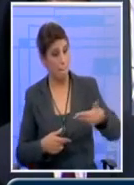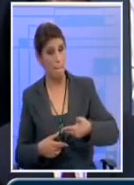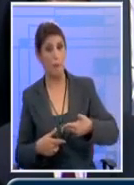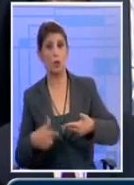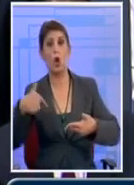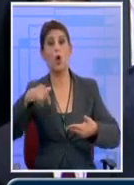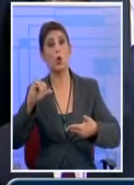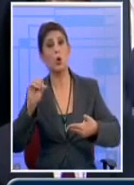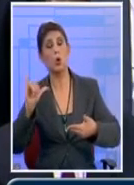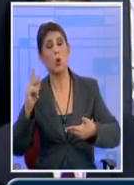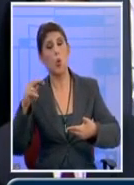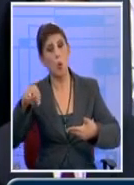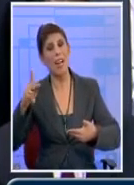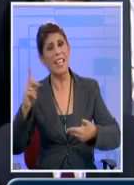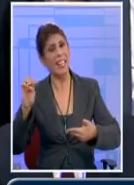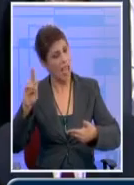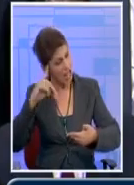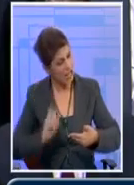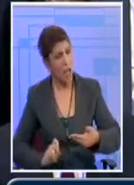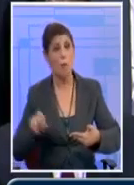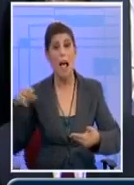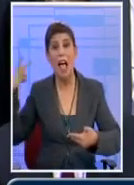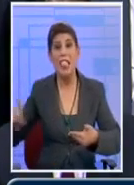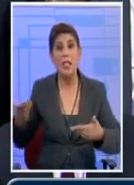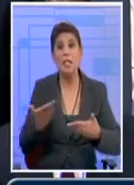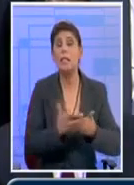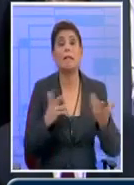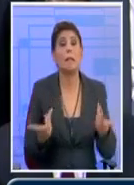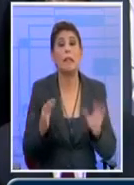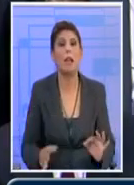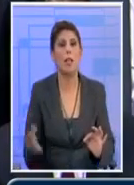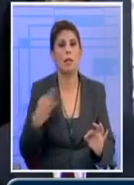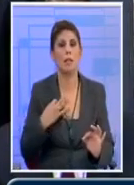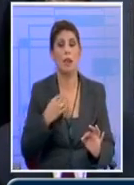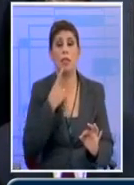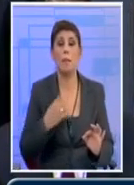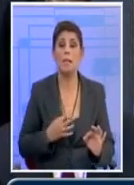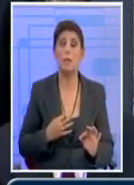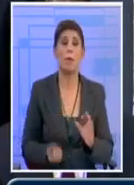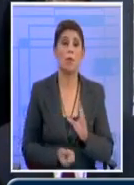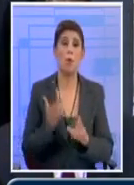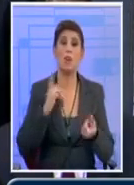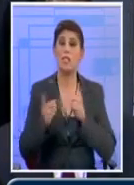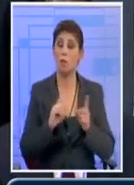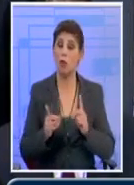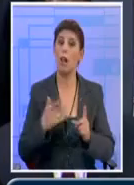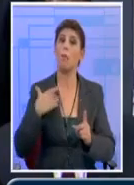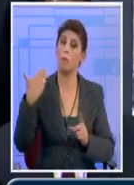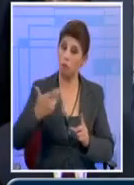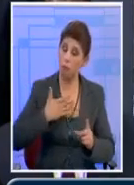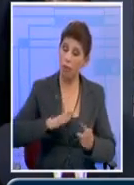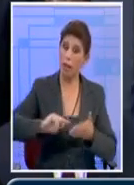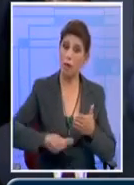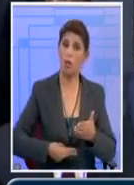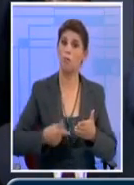Γιούνκερ. Δεν μας λέει επίσης αν η νέα συμφωνία την οποία πρόκειται να υπογράψει και την οποία επιδιώκει και μάλιστα